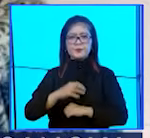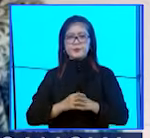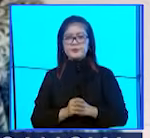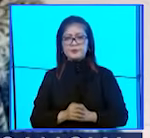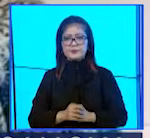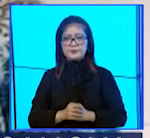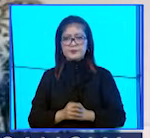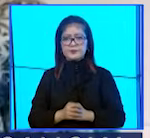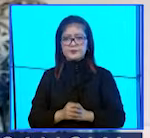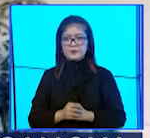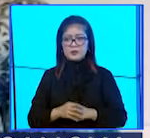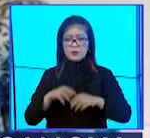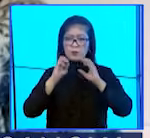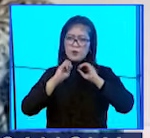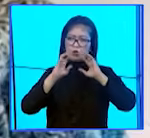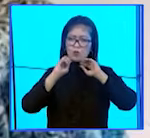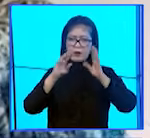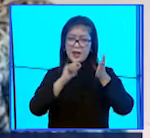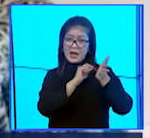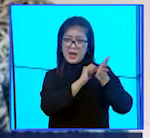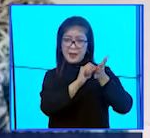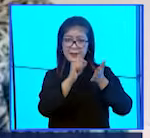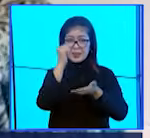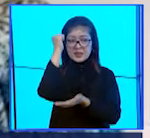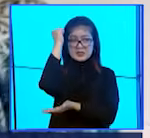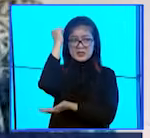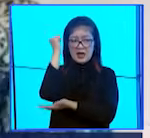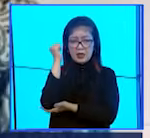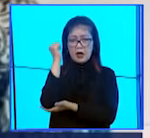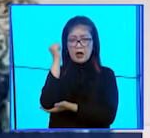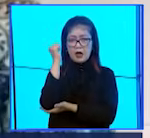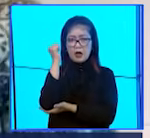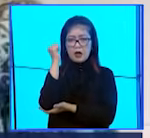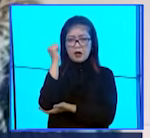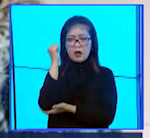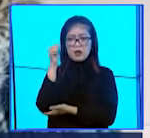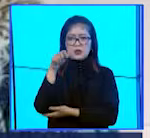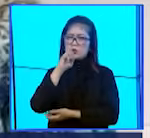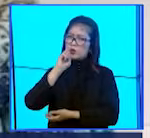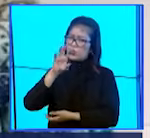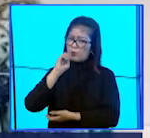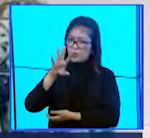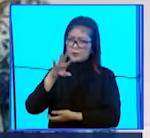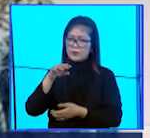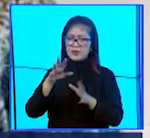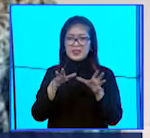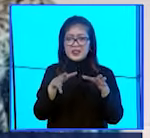Terkait pengumuman nama tersangka, kami pastikan akan dilakukan pada saat tim penyidik